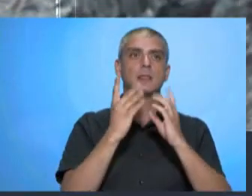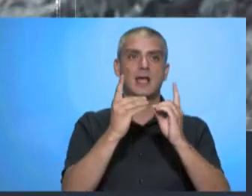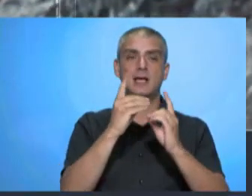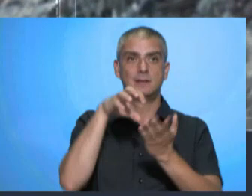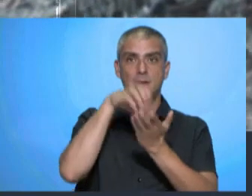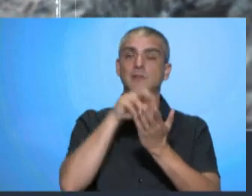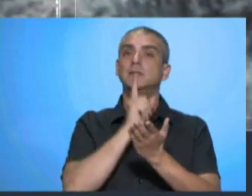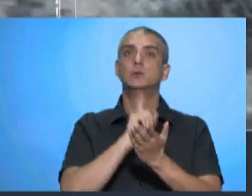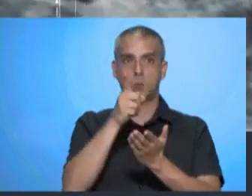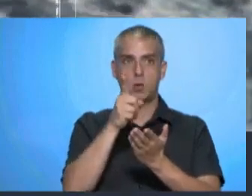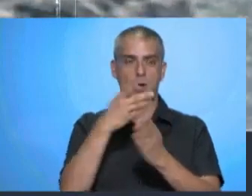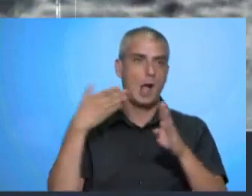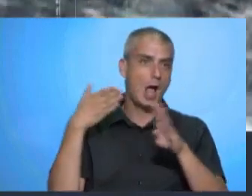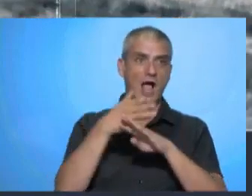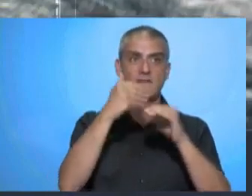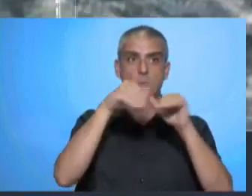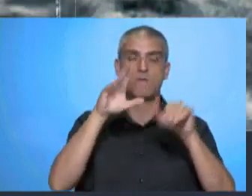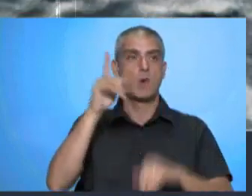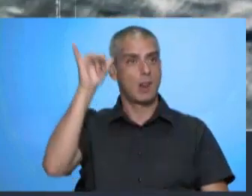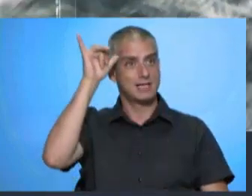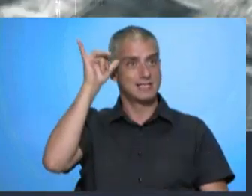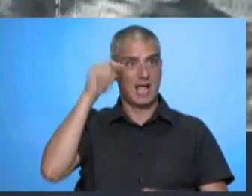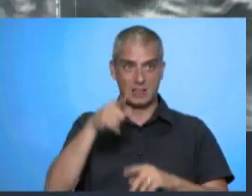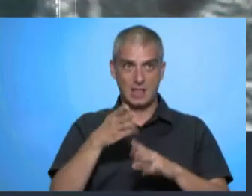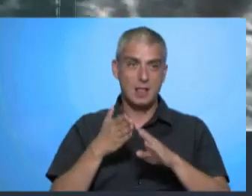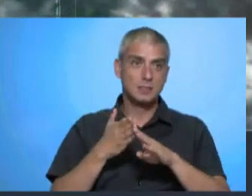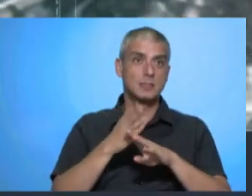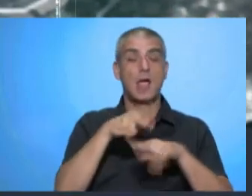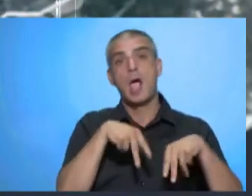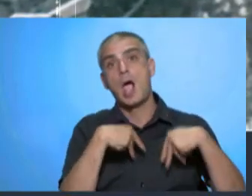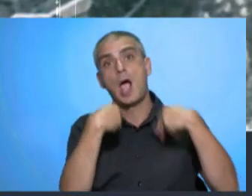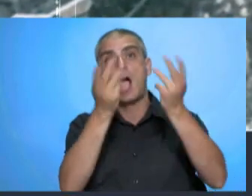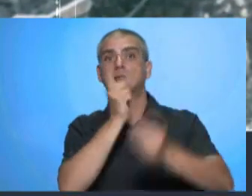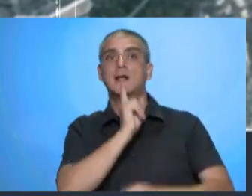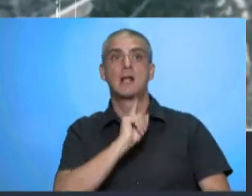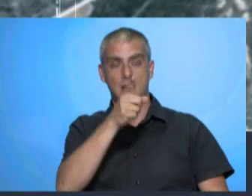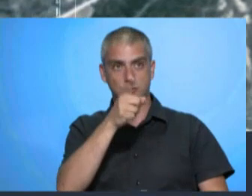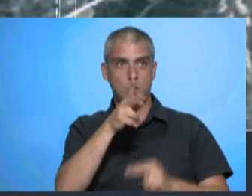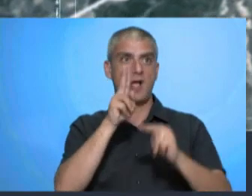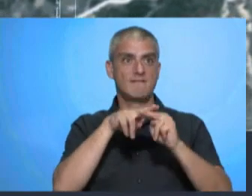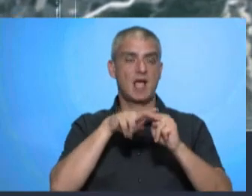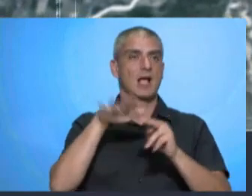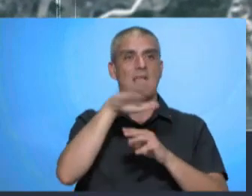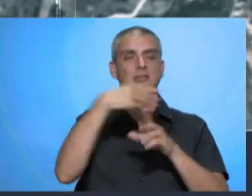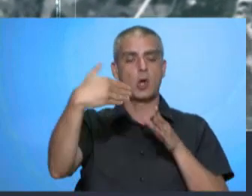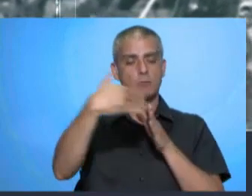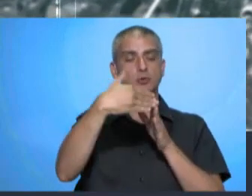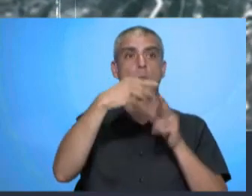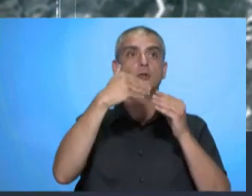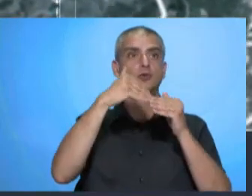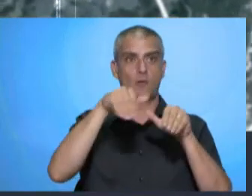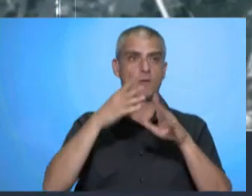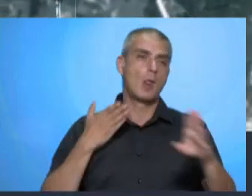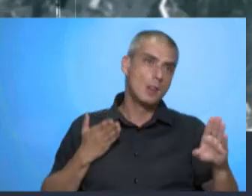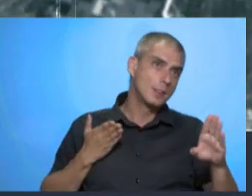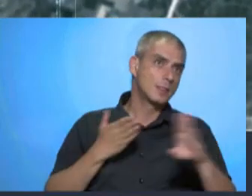מבסיס סורי, חצה את הגבול לשטח הירדני, חזר לשטח סוריה, ואז באזור משולש הגבולות חצה